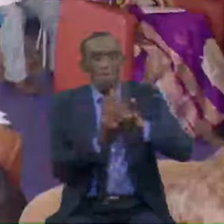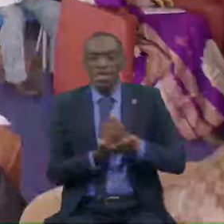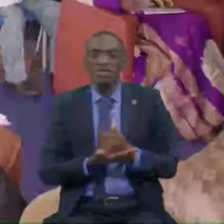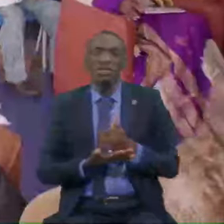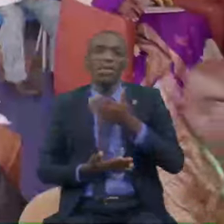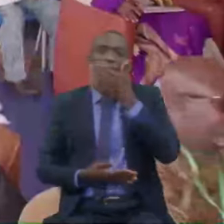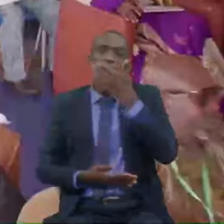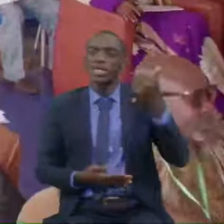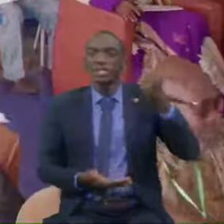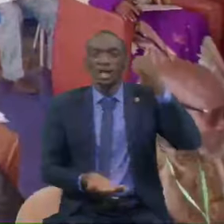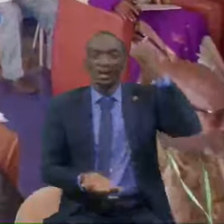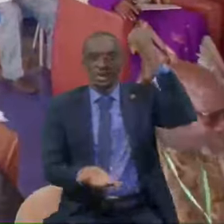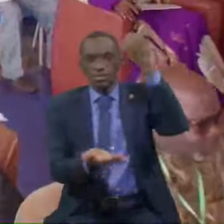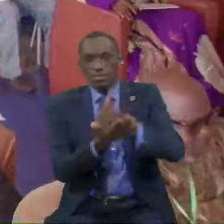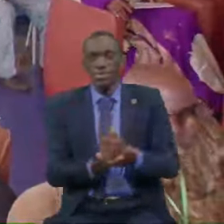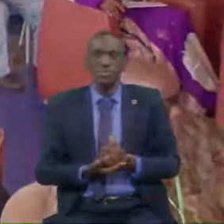Un meilleur Amen.